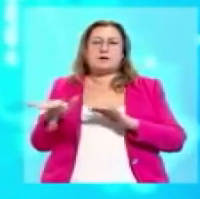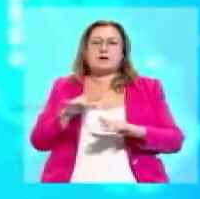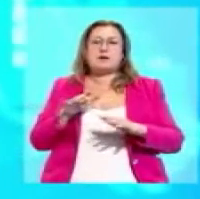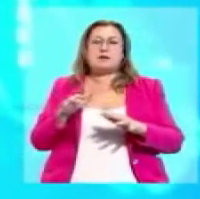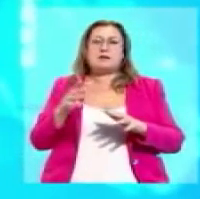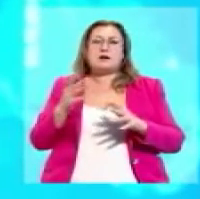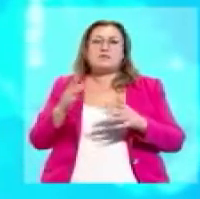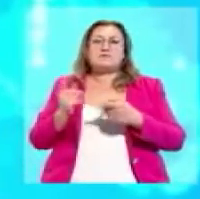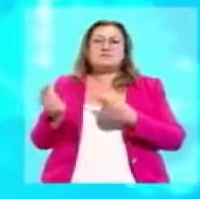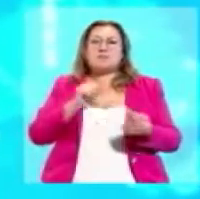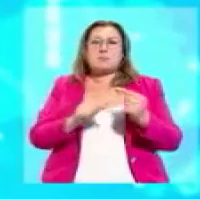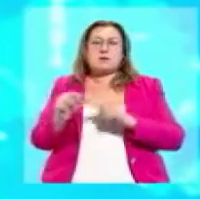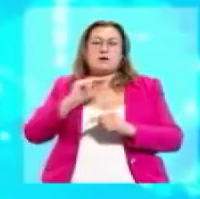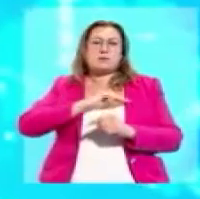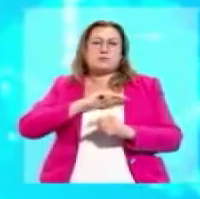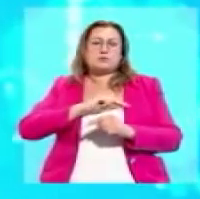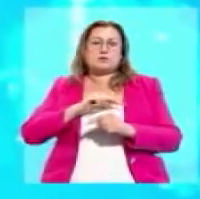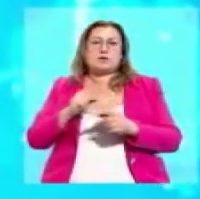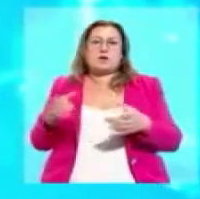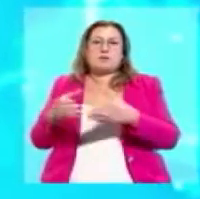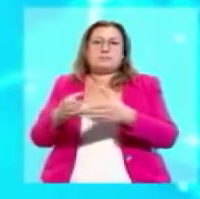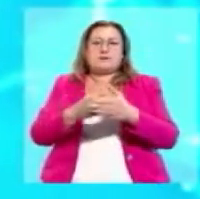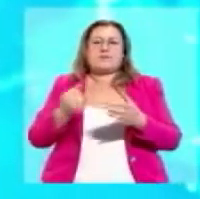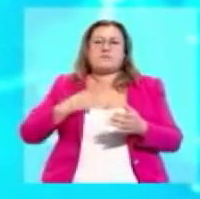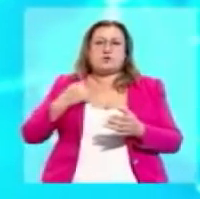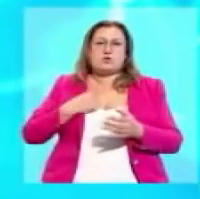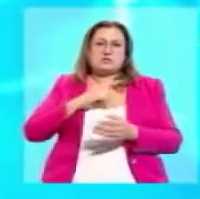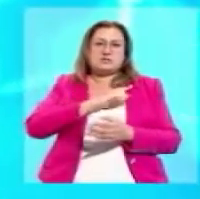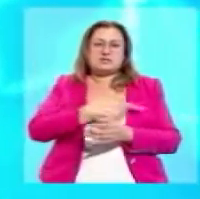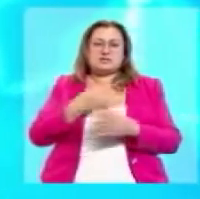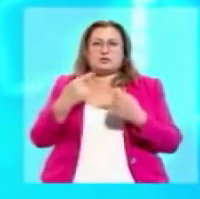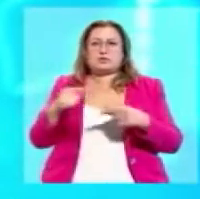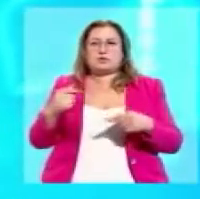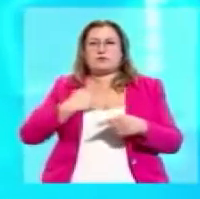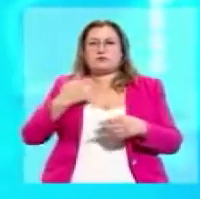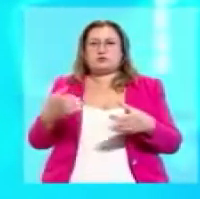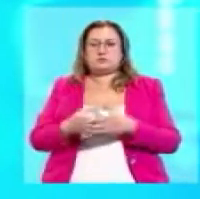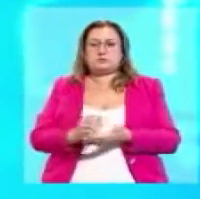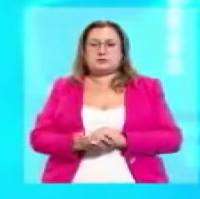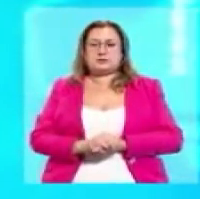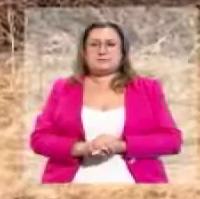әскерлер мен әскери құрылымдарының сондай-ақ мемлекеттік органдардың өзара іс-қимыл элементтері пысықталды.